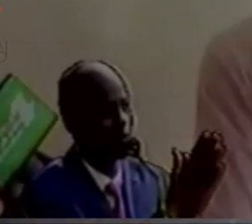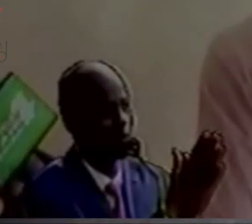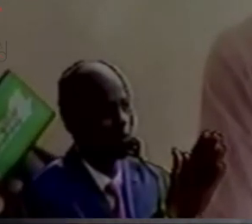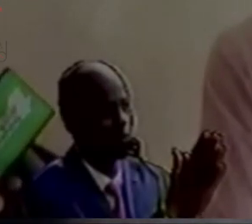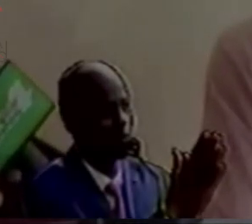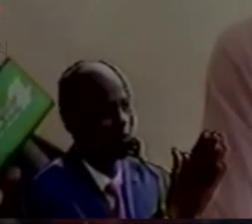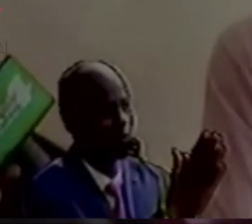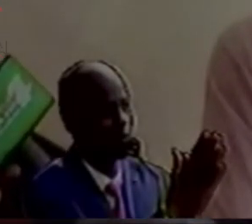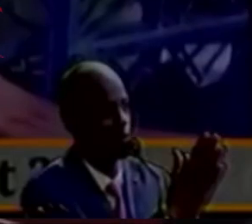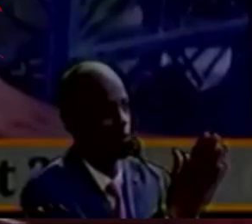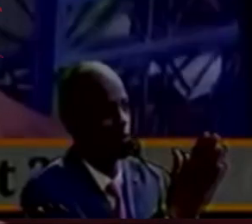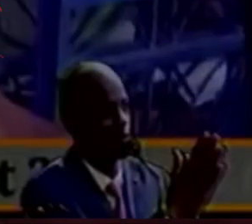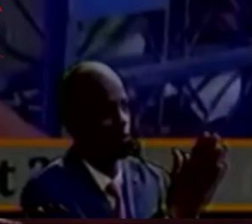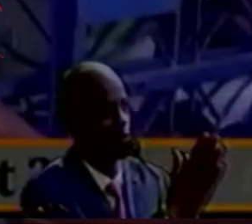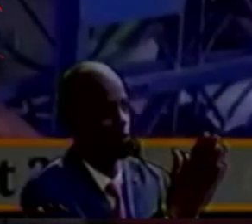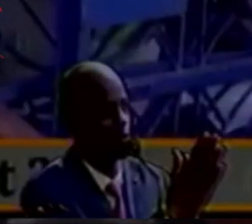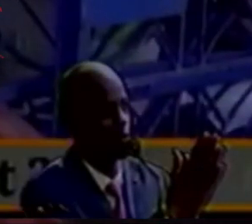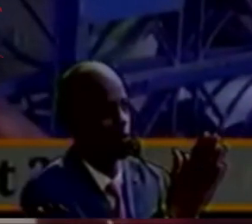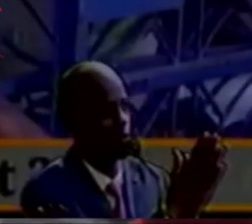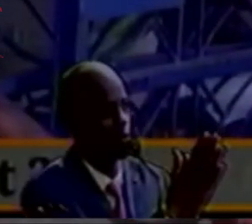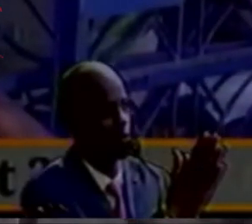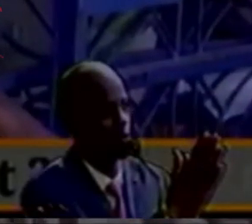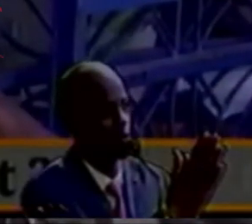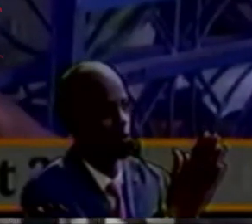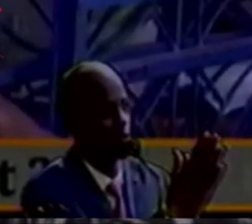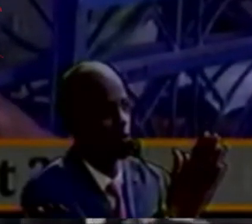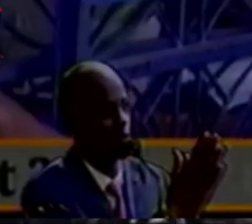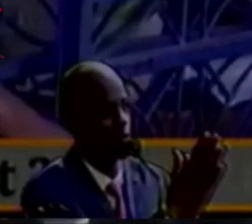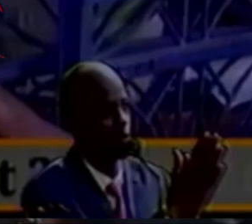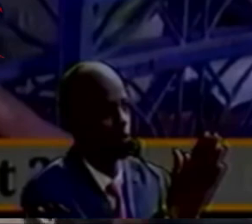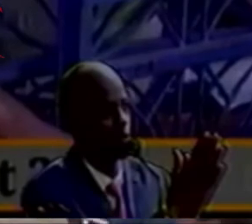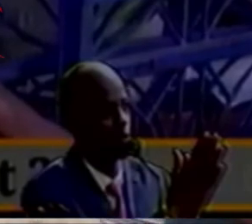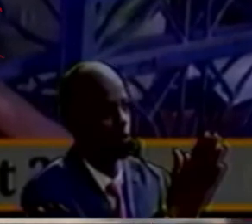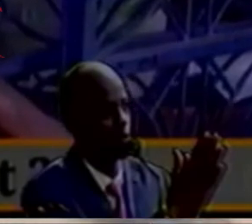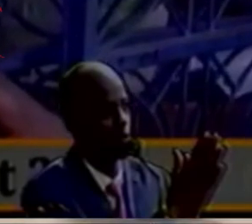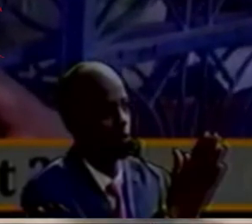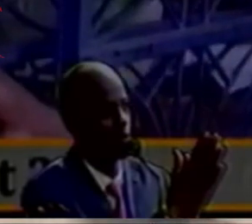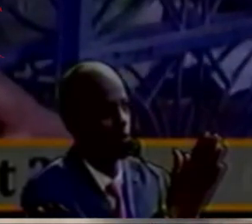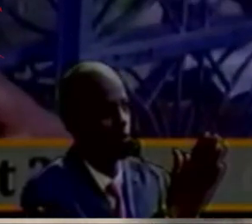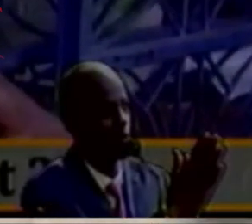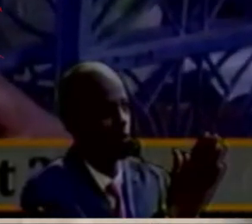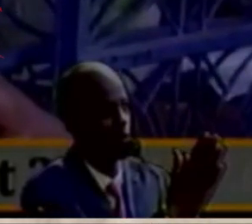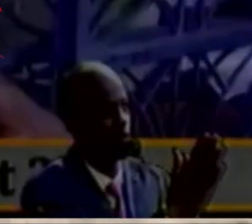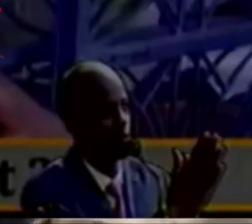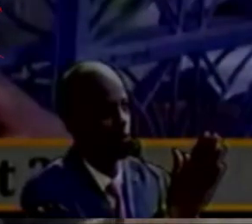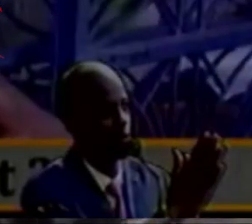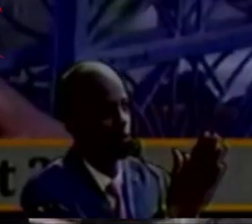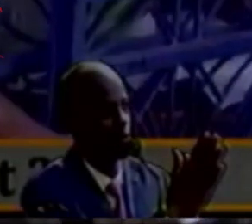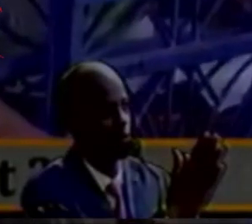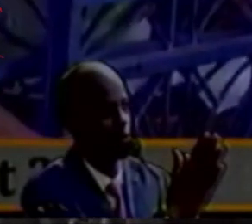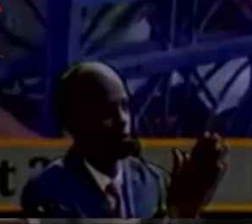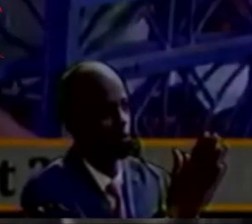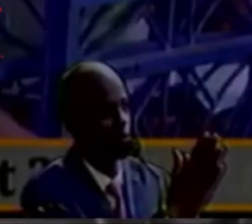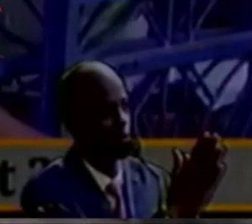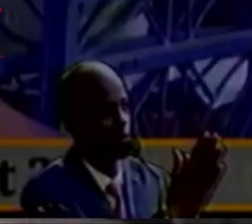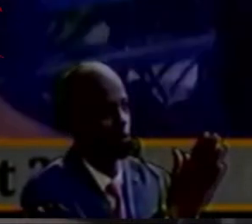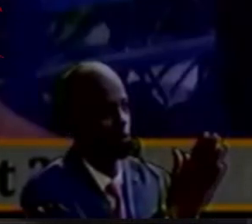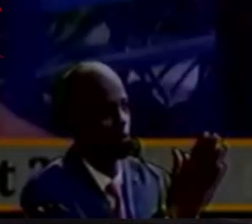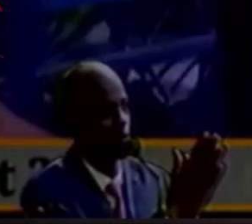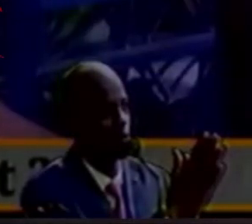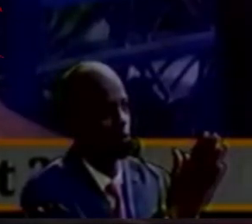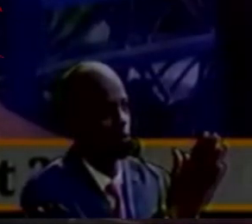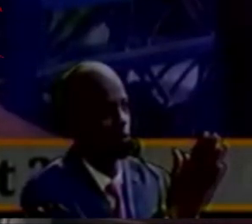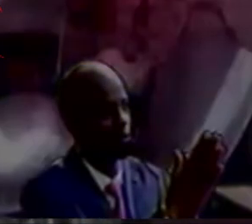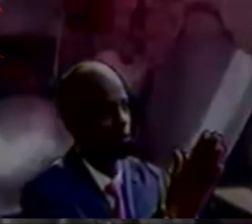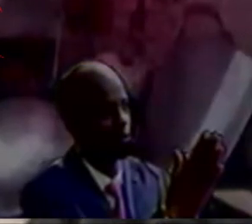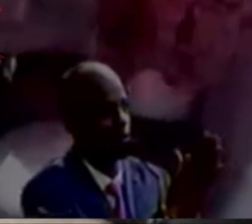le bien public. On va faire comme là, nous, comme vous l'avez dit. Comme l'avez dit, on va faire comme pour acheter. Nous obligeons, on va faire dans l'arrière. On